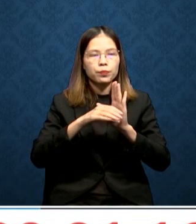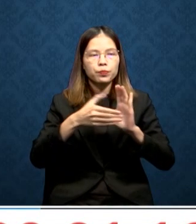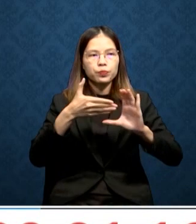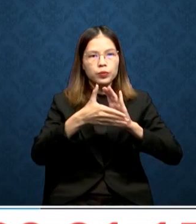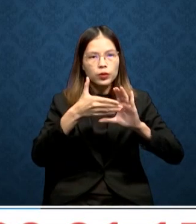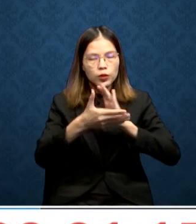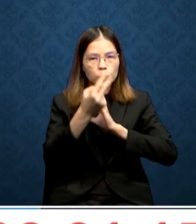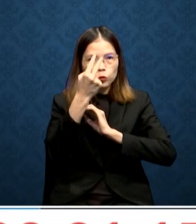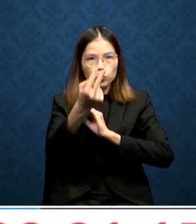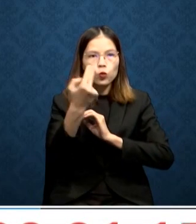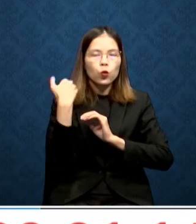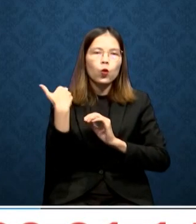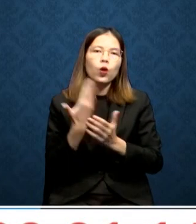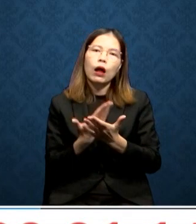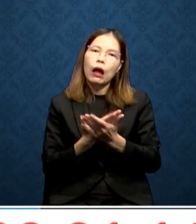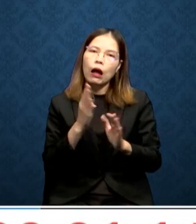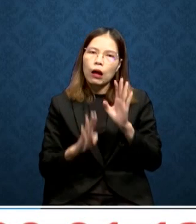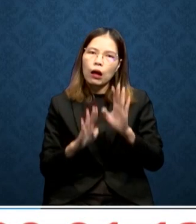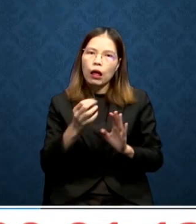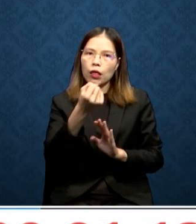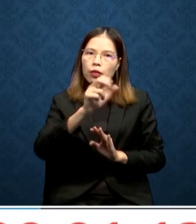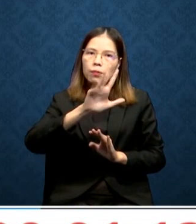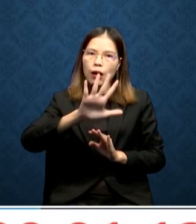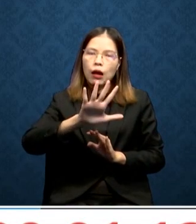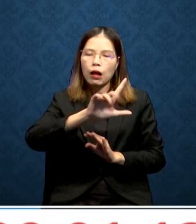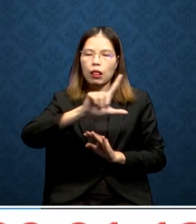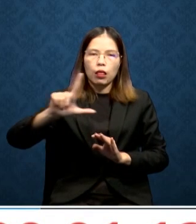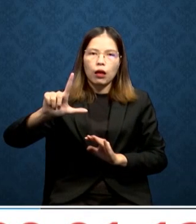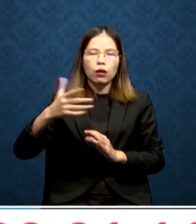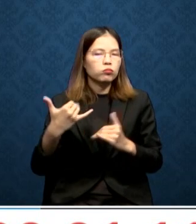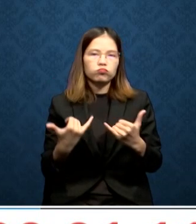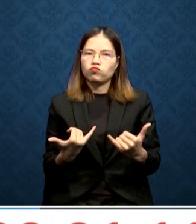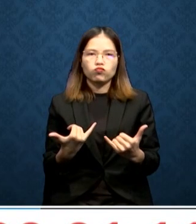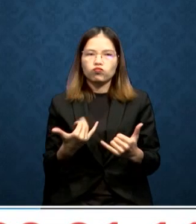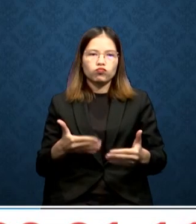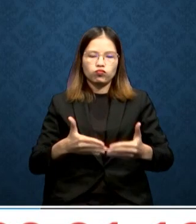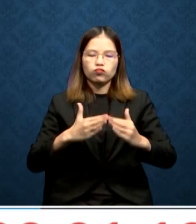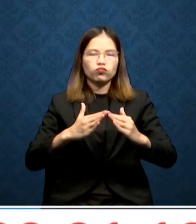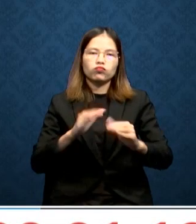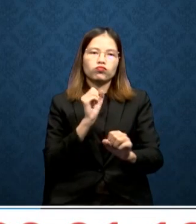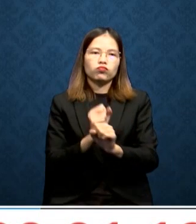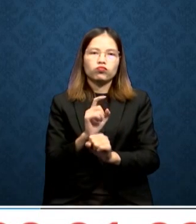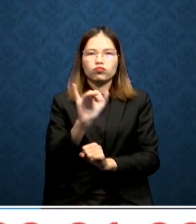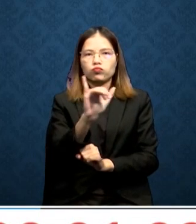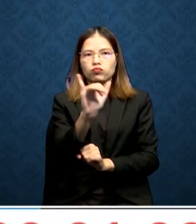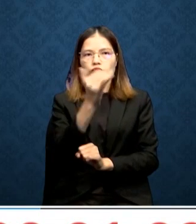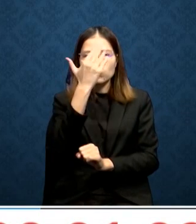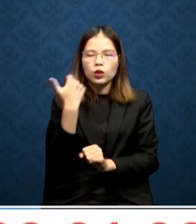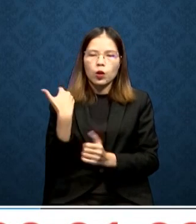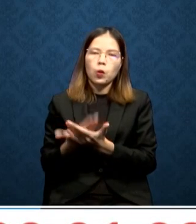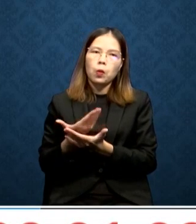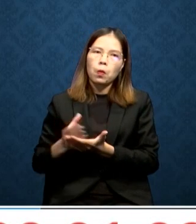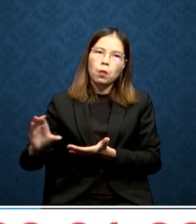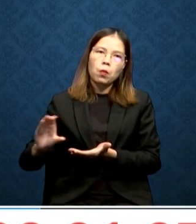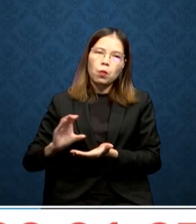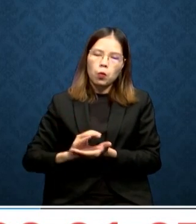เท็มอาตกร dieibility dramaระมาณ 15 ลานบาทเดีวนี้ ไม่ได้สรางทีจง 1972 พหอ ประมา